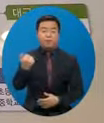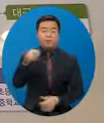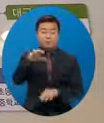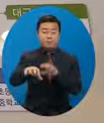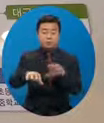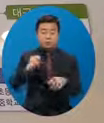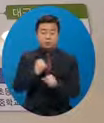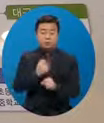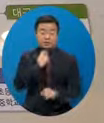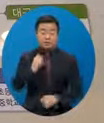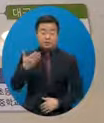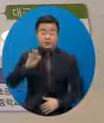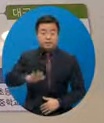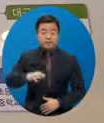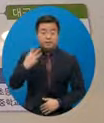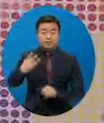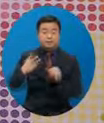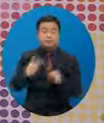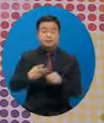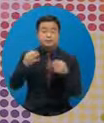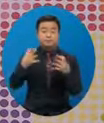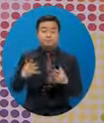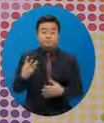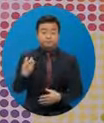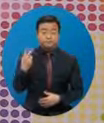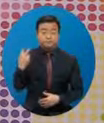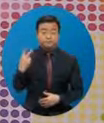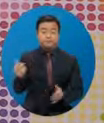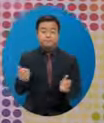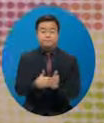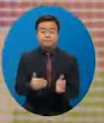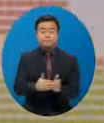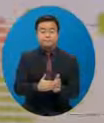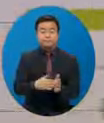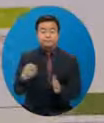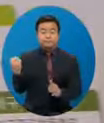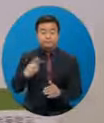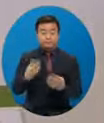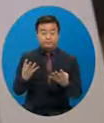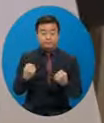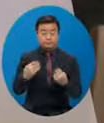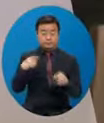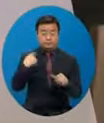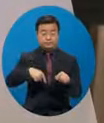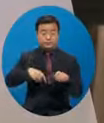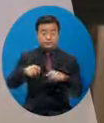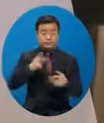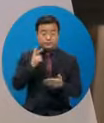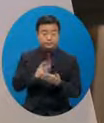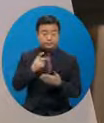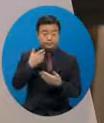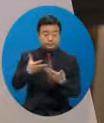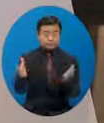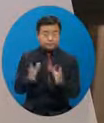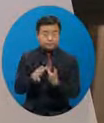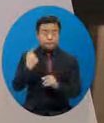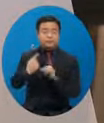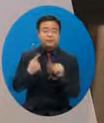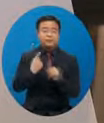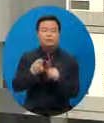3년 동안 32개 설치에 그쳤고 교육부 주무부서였던 수학교육정책팀은 1년 만에